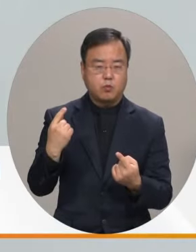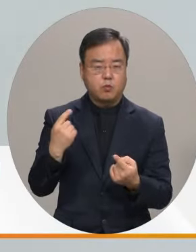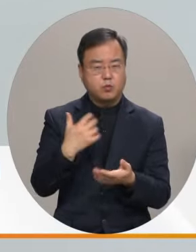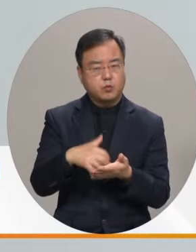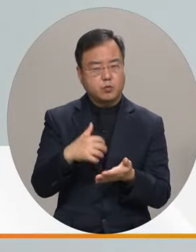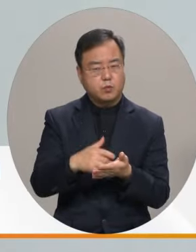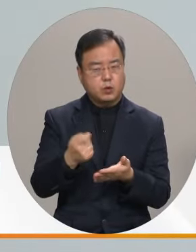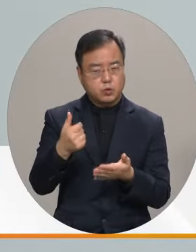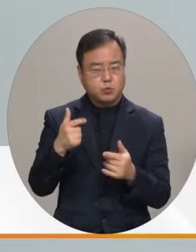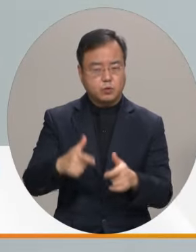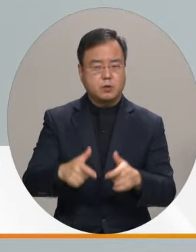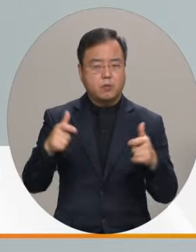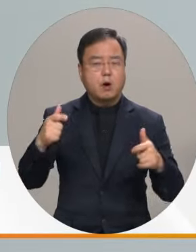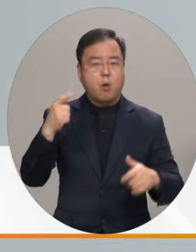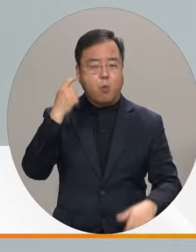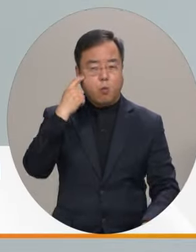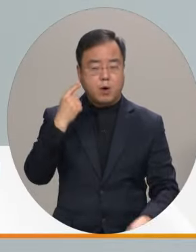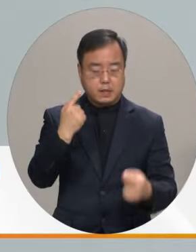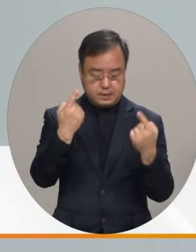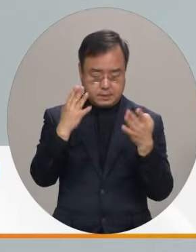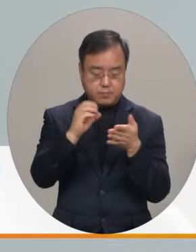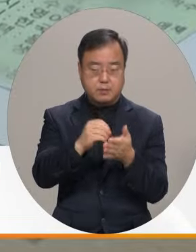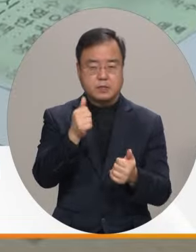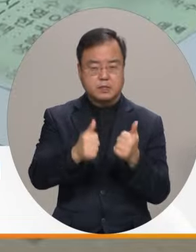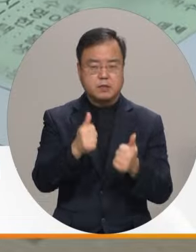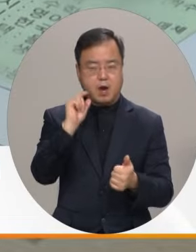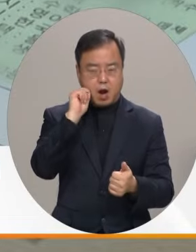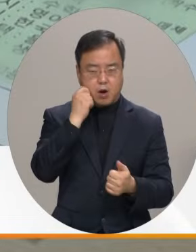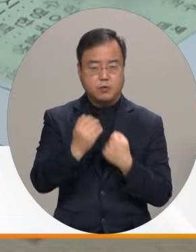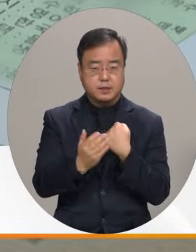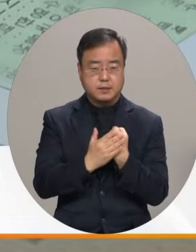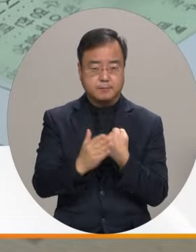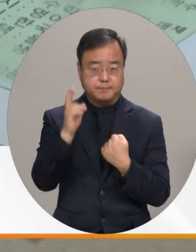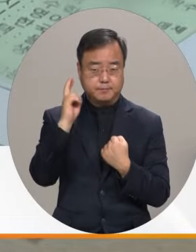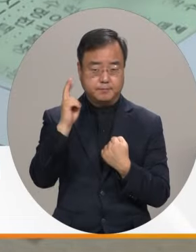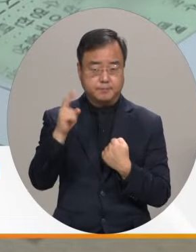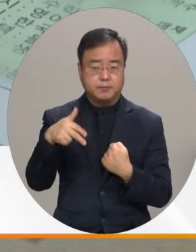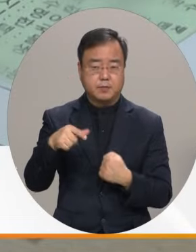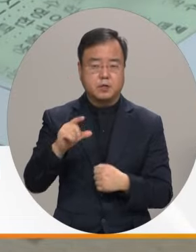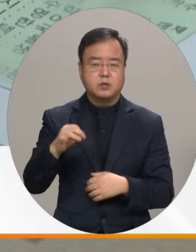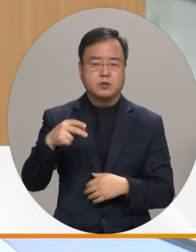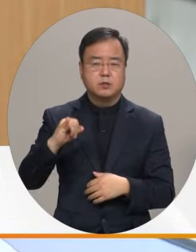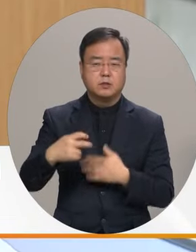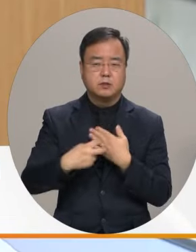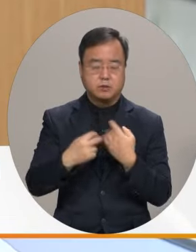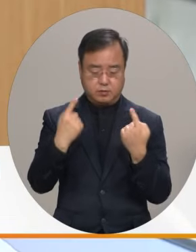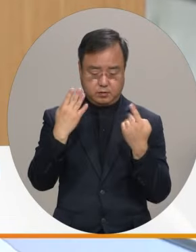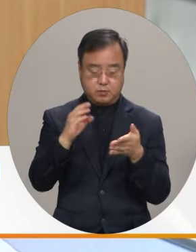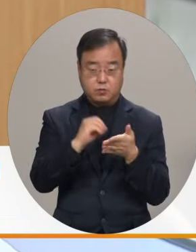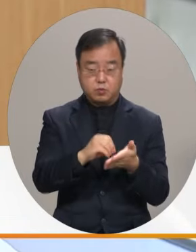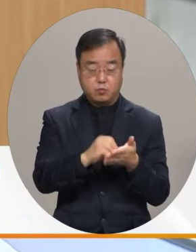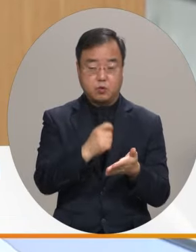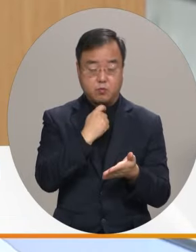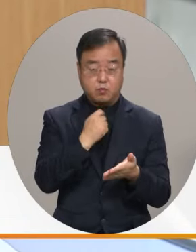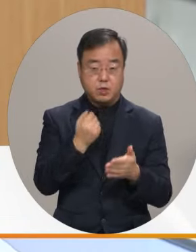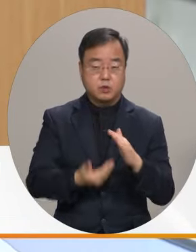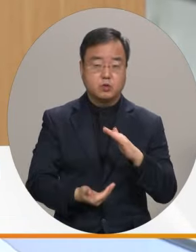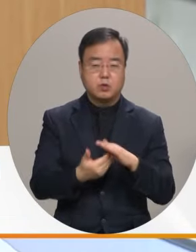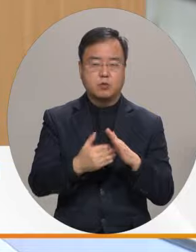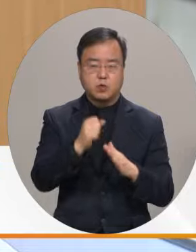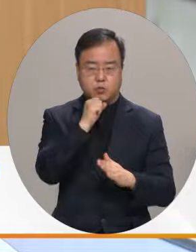늘었는데 어려웠던 수능의 영향으로 풀이됩니다 정시로 의대를 노리던 최상위권 학생들이 예상보다 수능 성적이 낮게